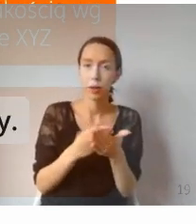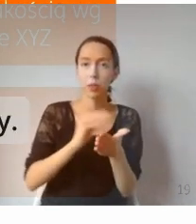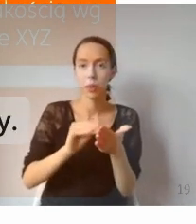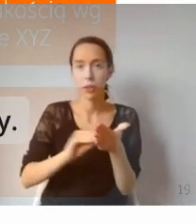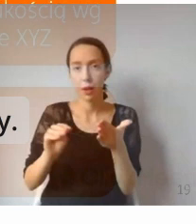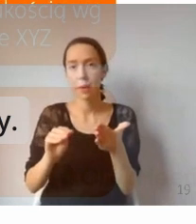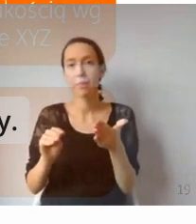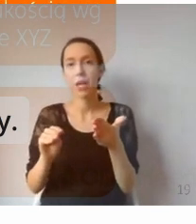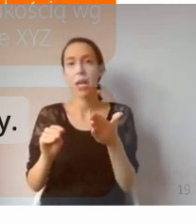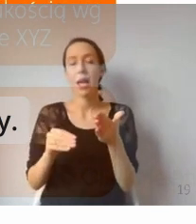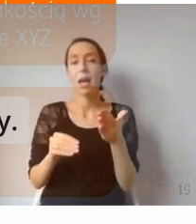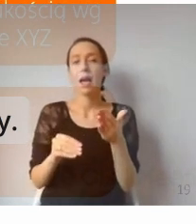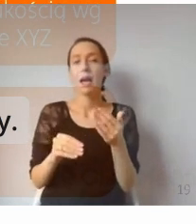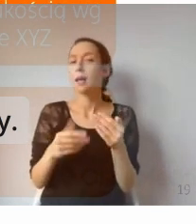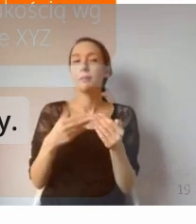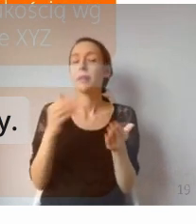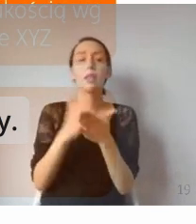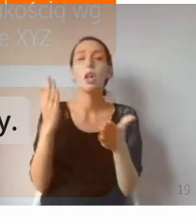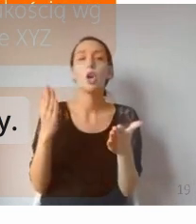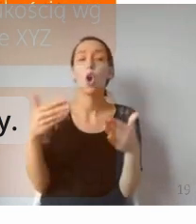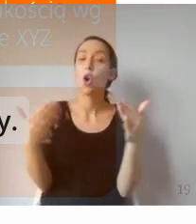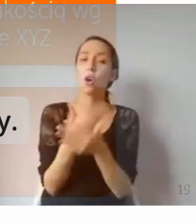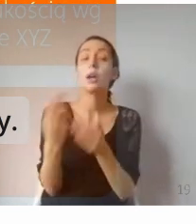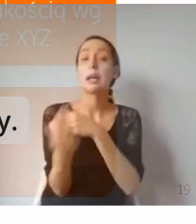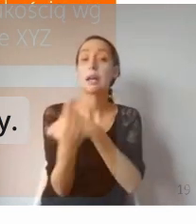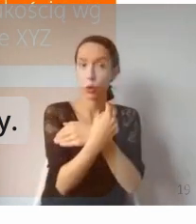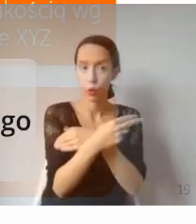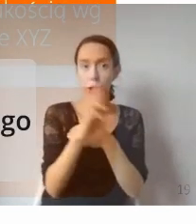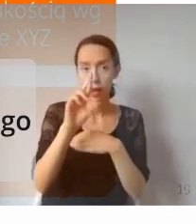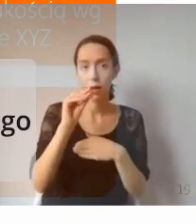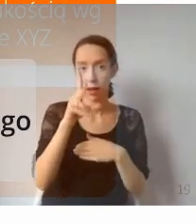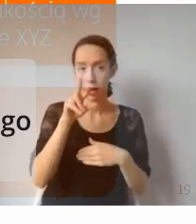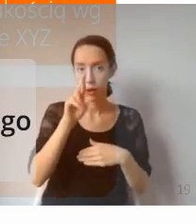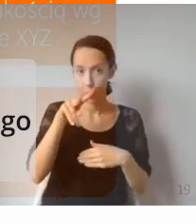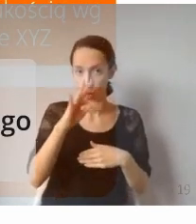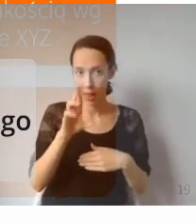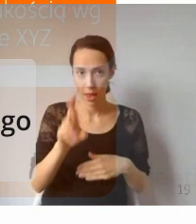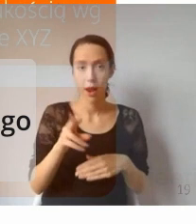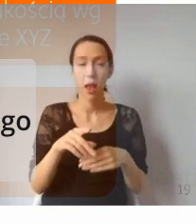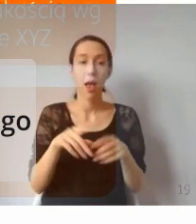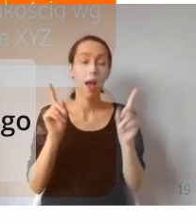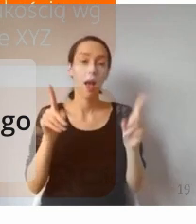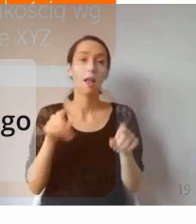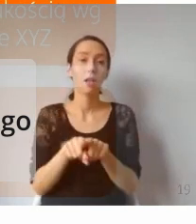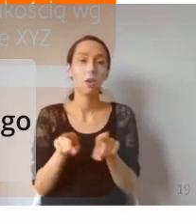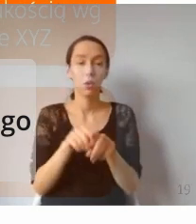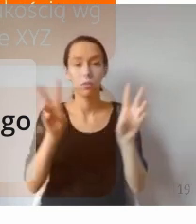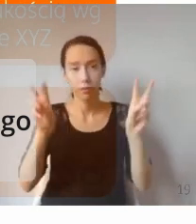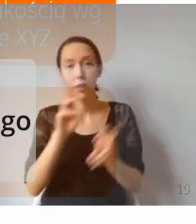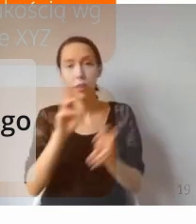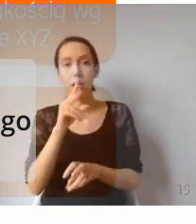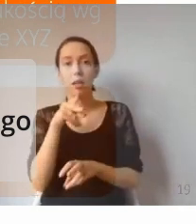tak? Czyli warto już wskazać ten obszar, którym się zajmujemy. Czyli na przykład zamiast specjalista do spraw